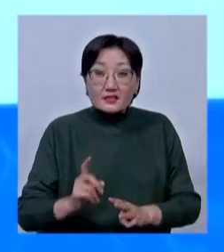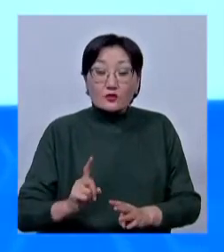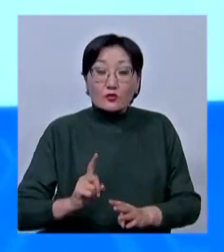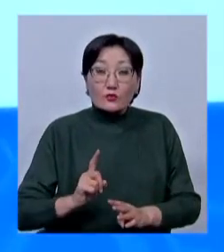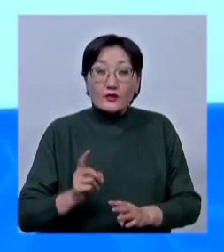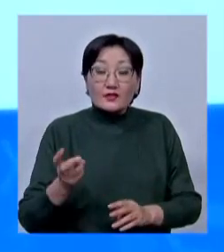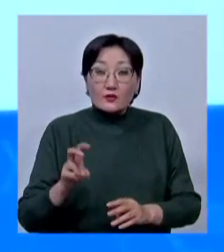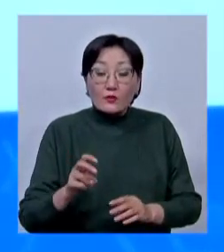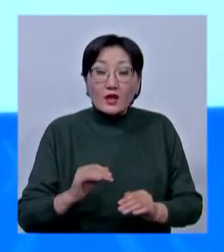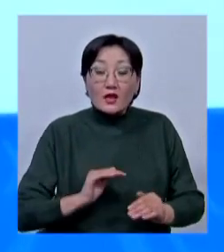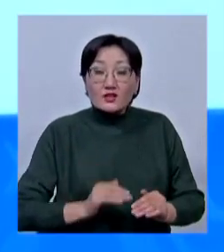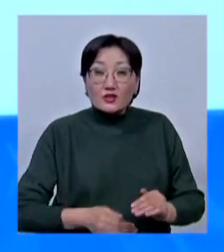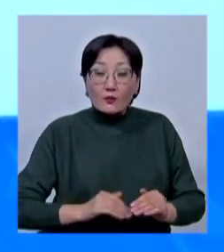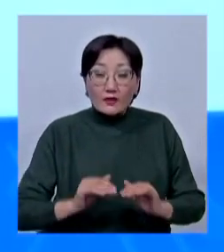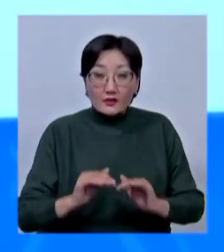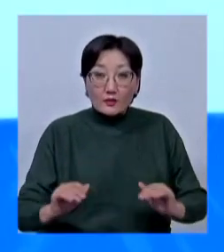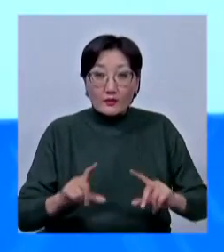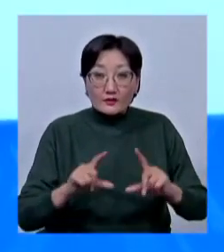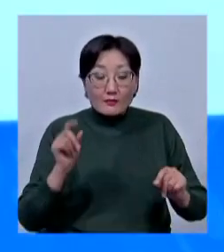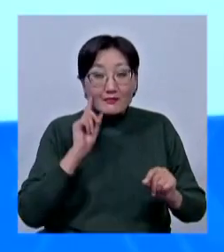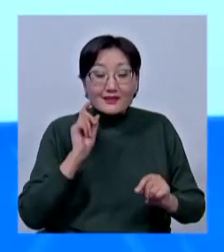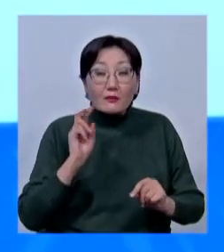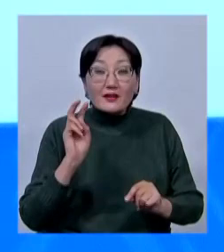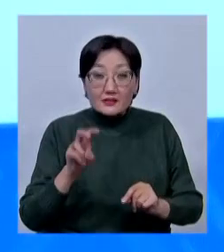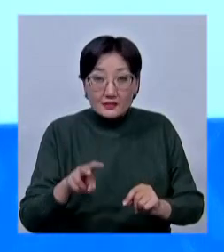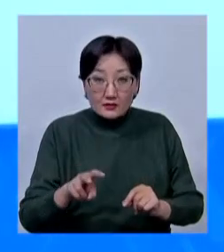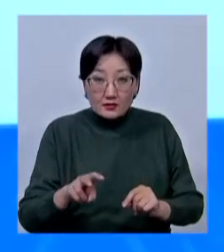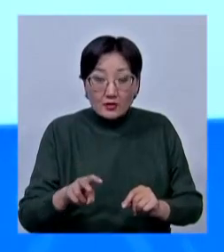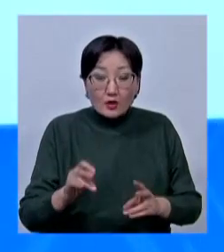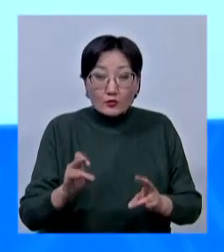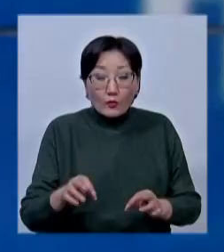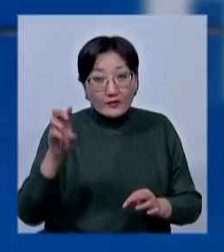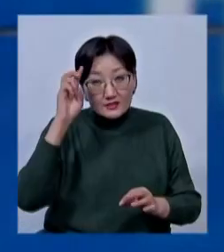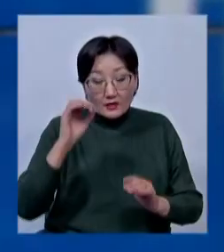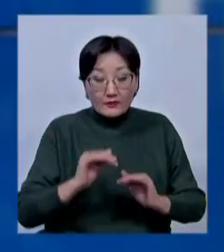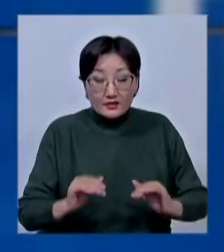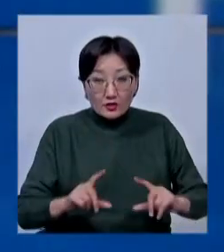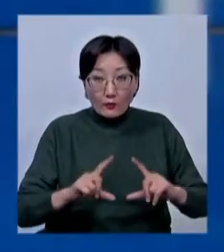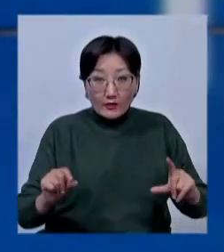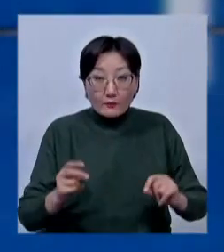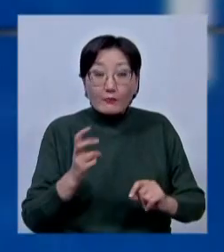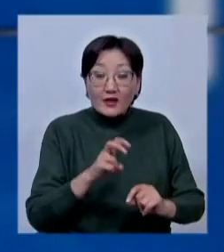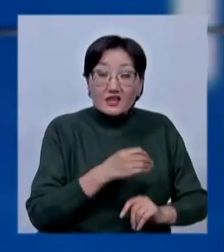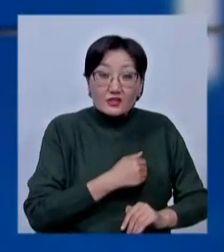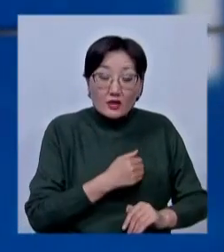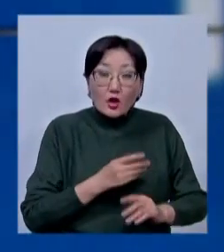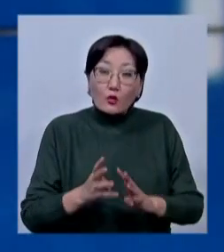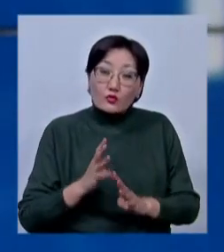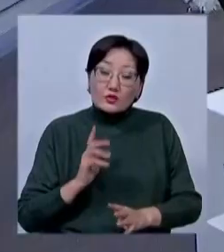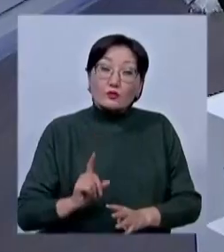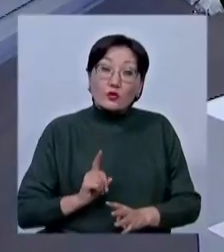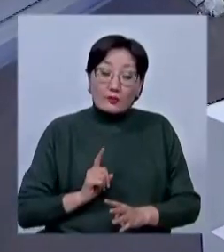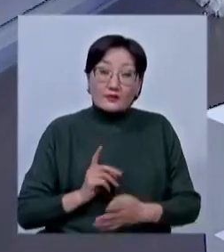деп сол жекеменчик балабақшаға барып жүреді. Бірақ ол мемлекеттік балабақшаға барғысы келеді ғой, сондықтан ол очередьте тұра